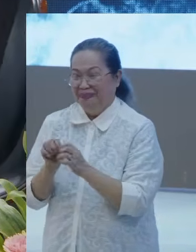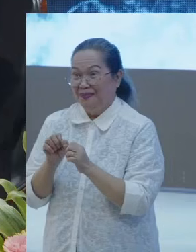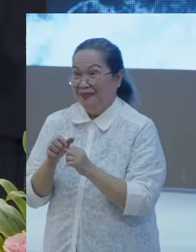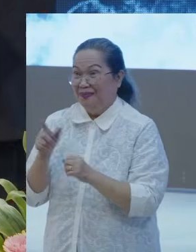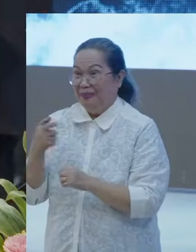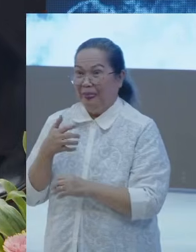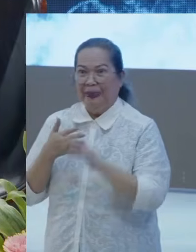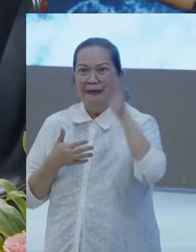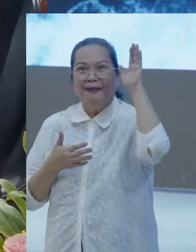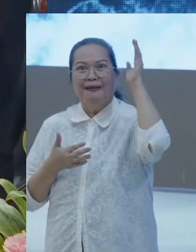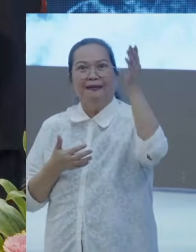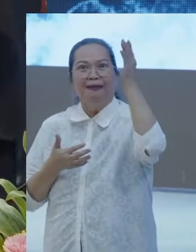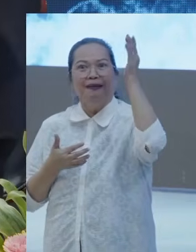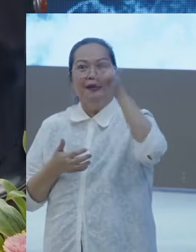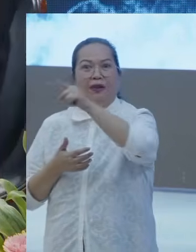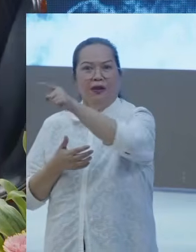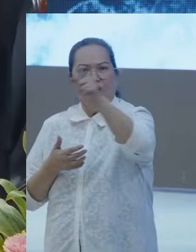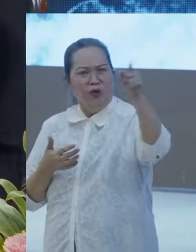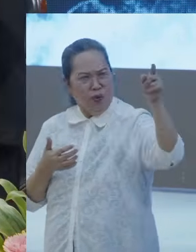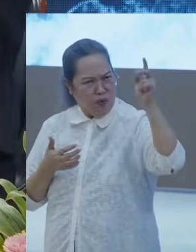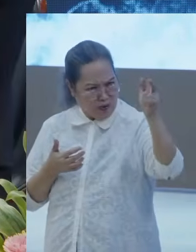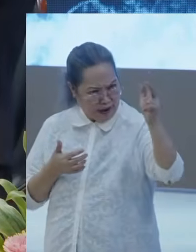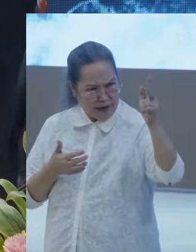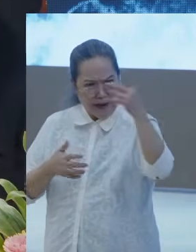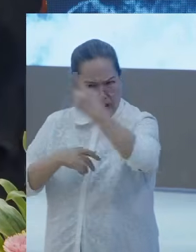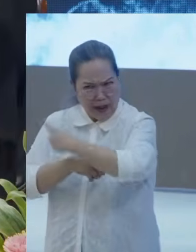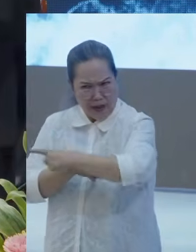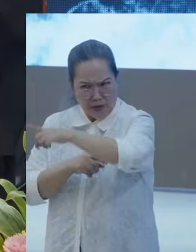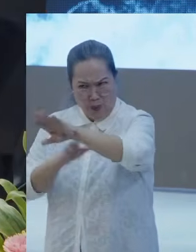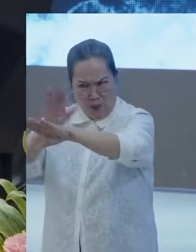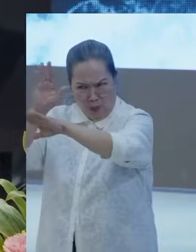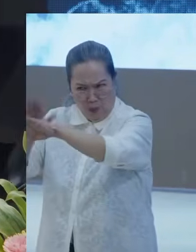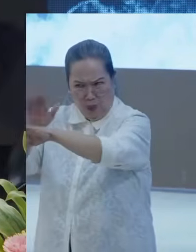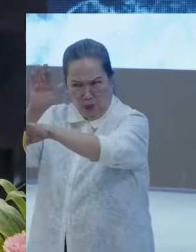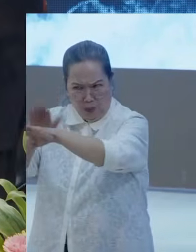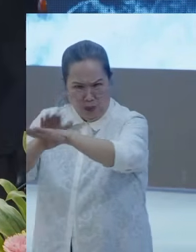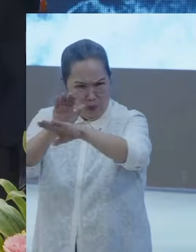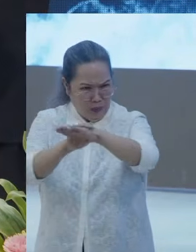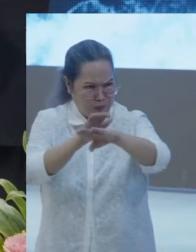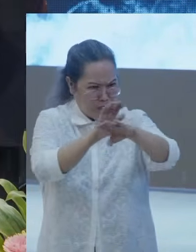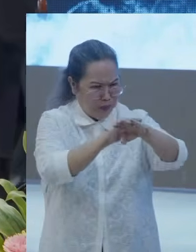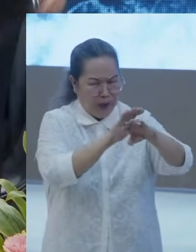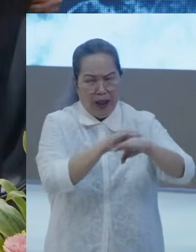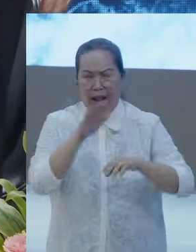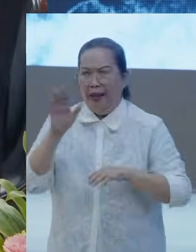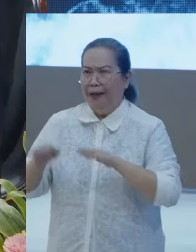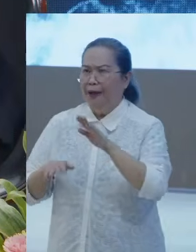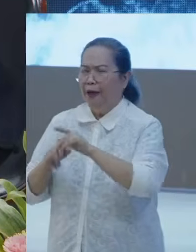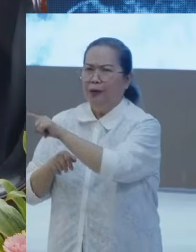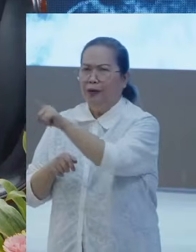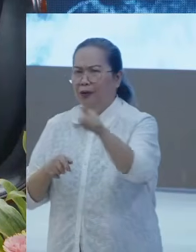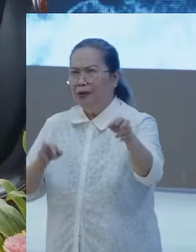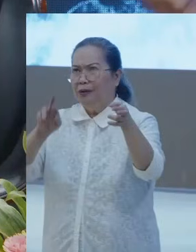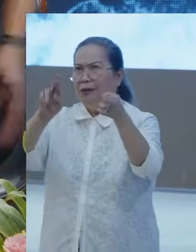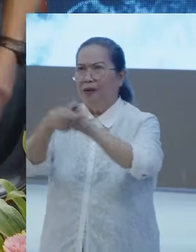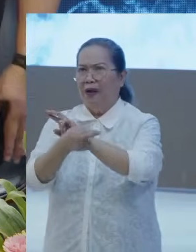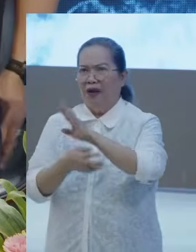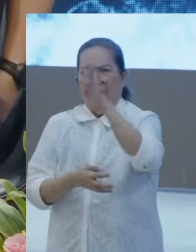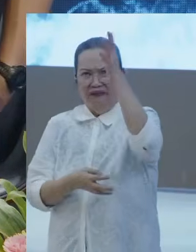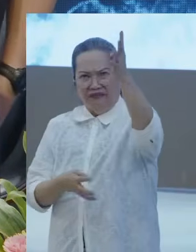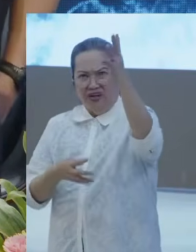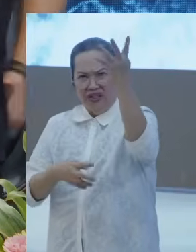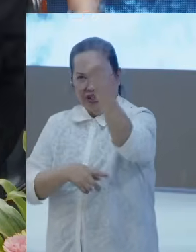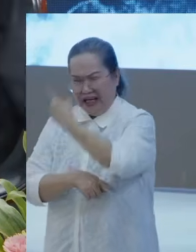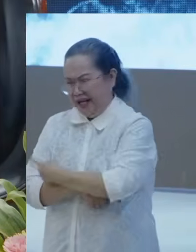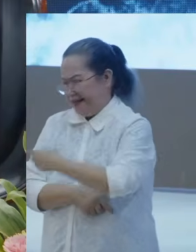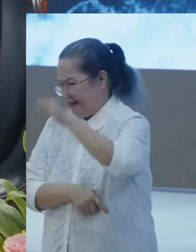yet 40 days and Nineveh will be overturned. Siguro pag ganun-ganun lang siya sa Nineveh, palakad-lakad siya. Yet 40 days